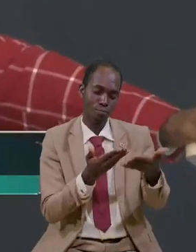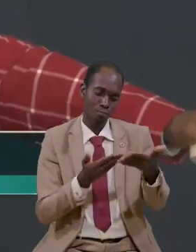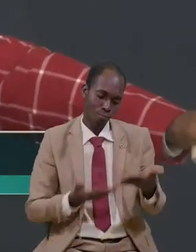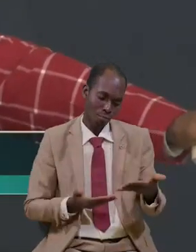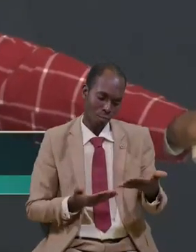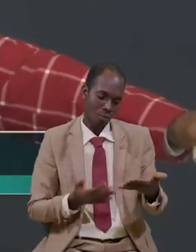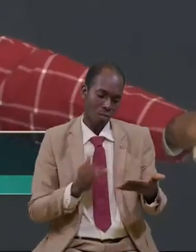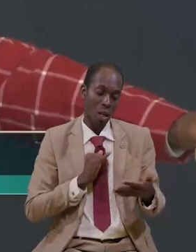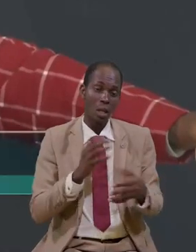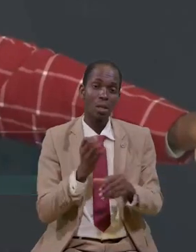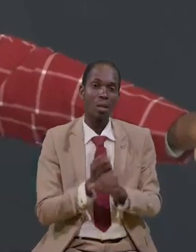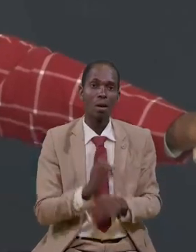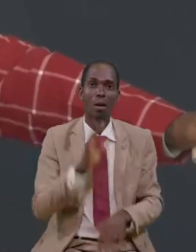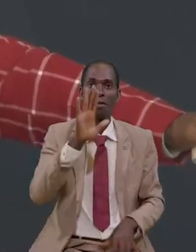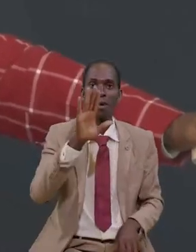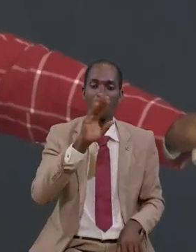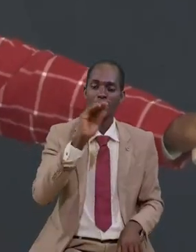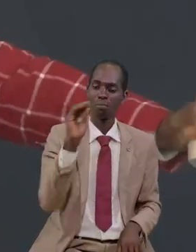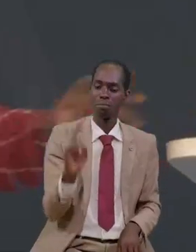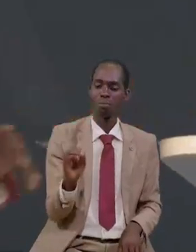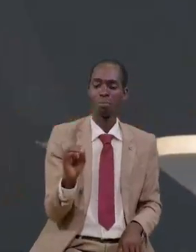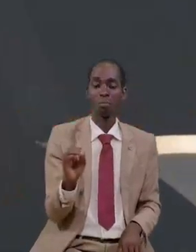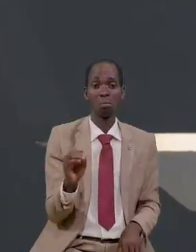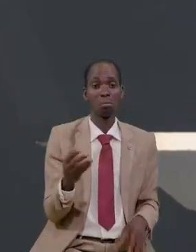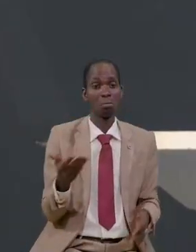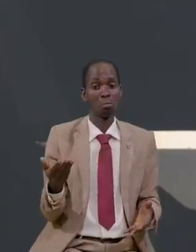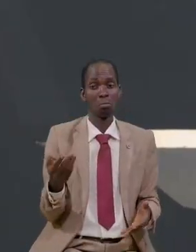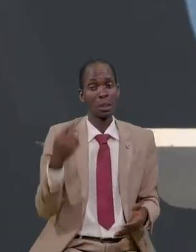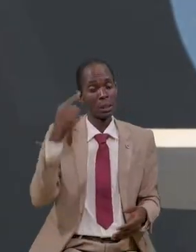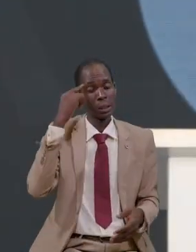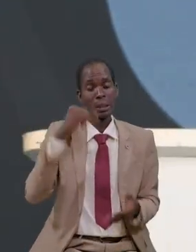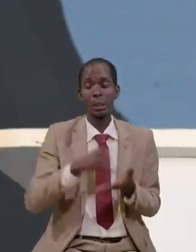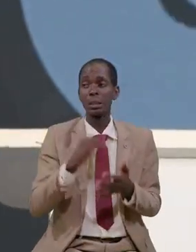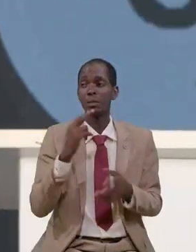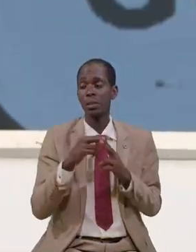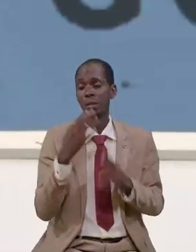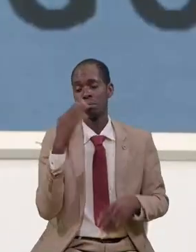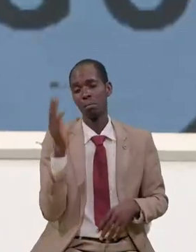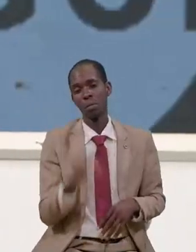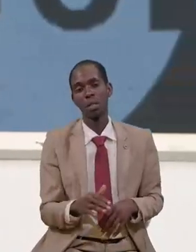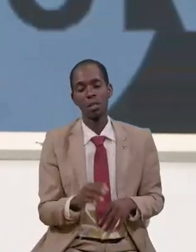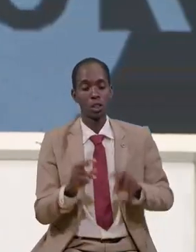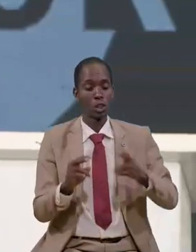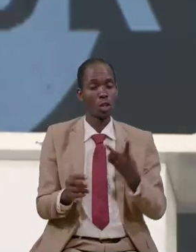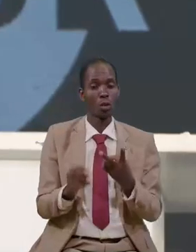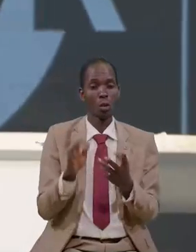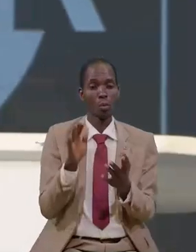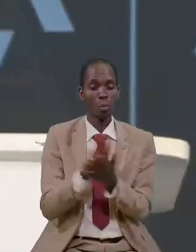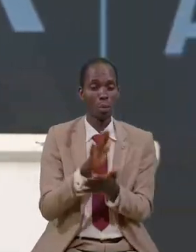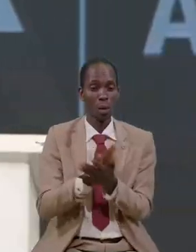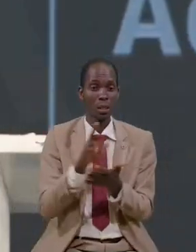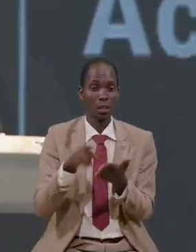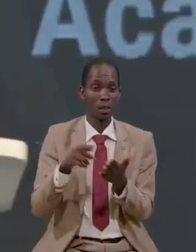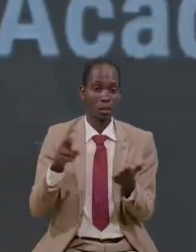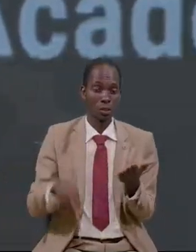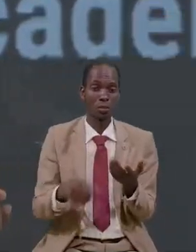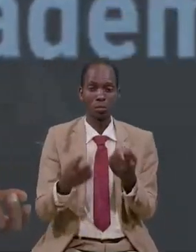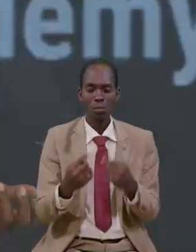Premièrement, j'ai 5%. Je crois que c'était assez mauvais. Ils ont fait le deuxième.